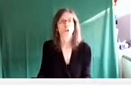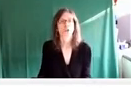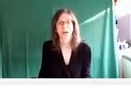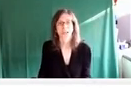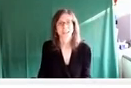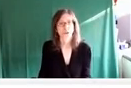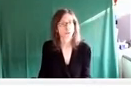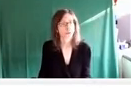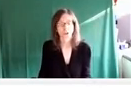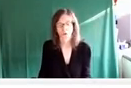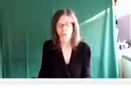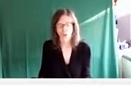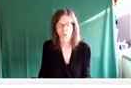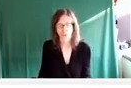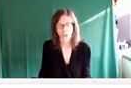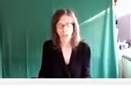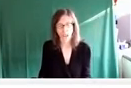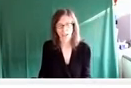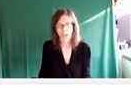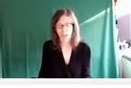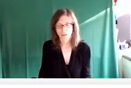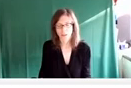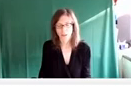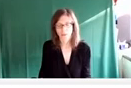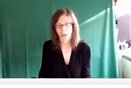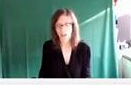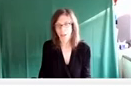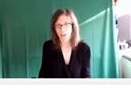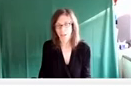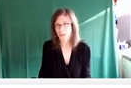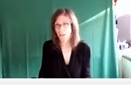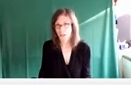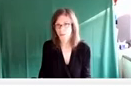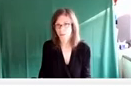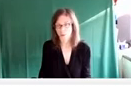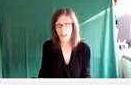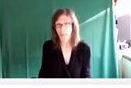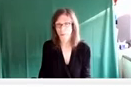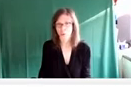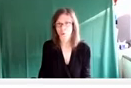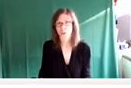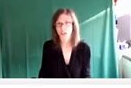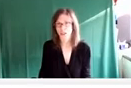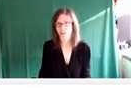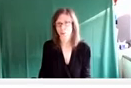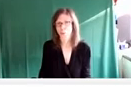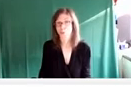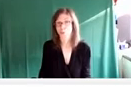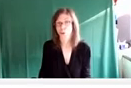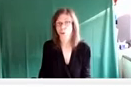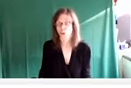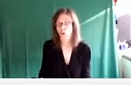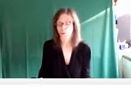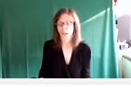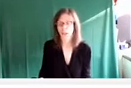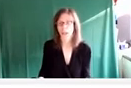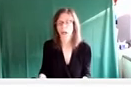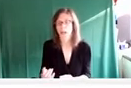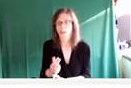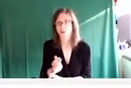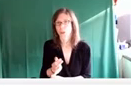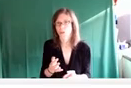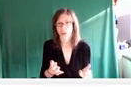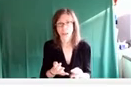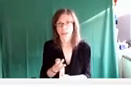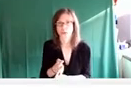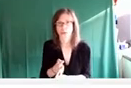Tout documenter, tout, que vous soyez en qualitatif, en quantitatif, on le répète tout le temps, il faut tout documenter.